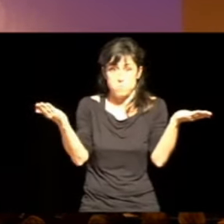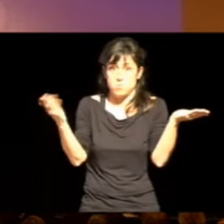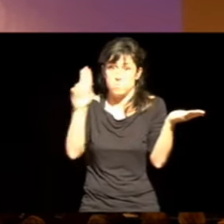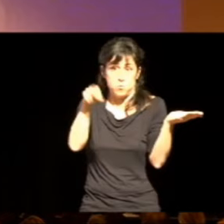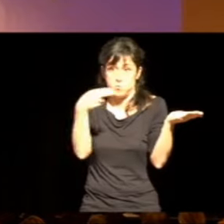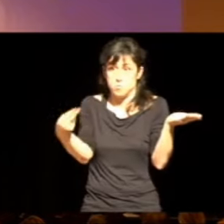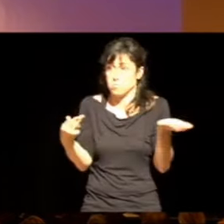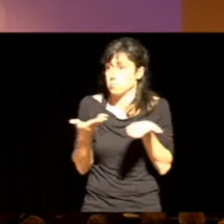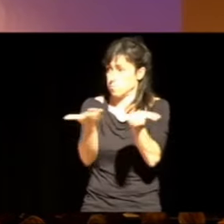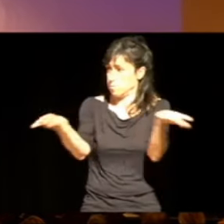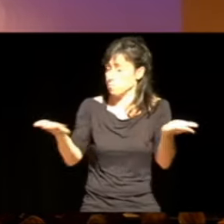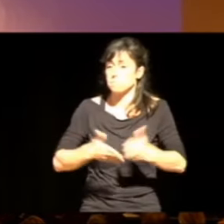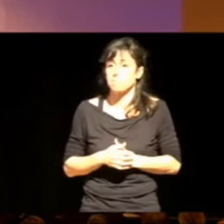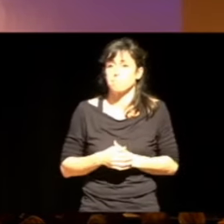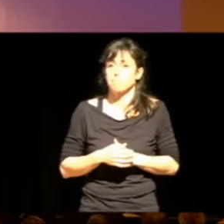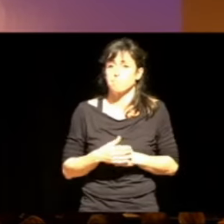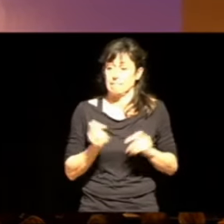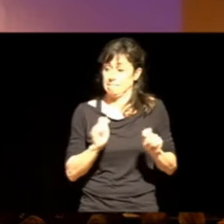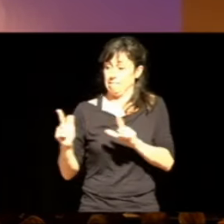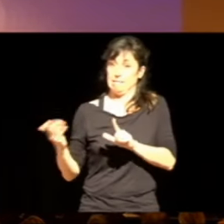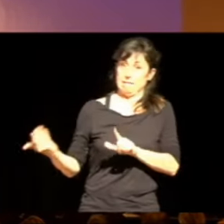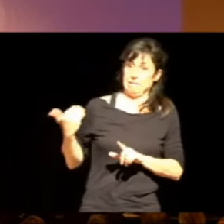aurreko diapositiboan ikusten zen,